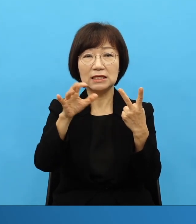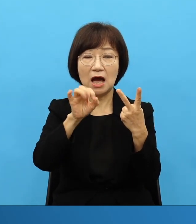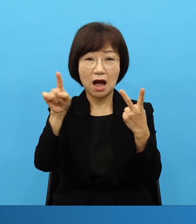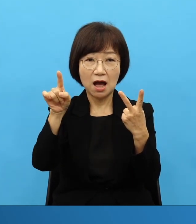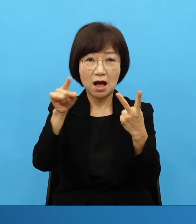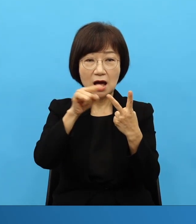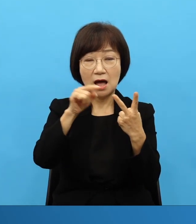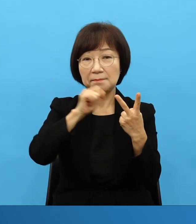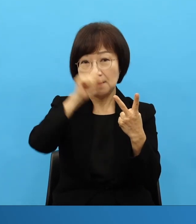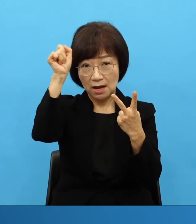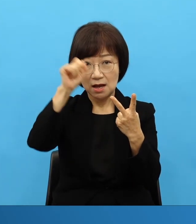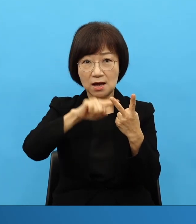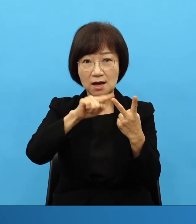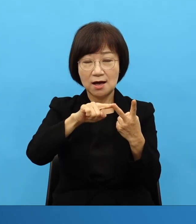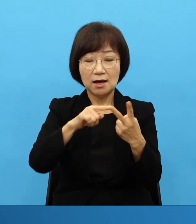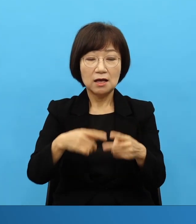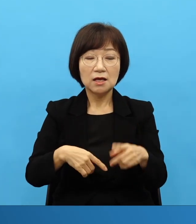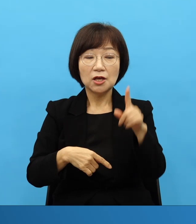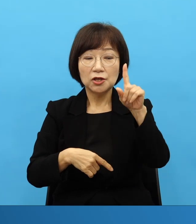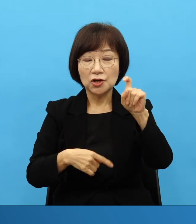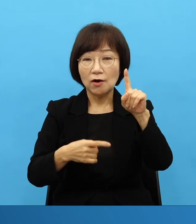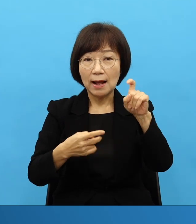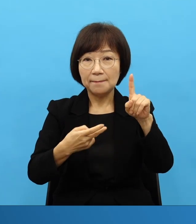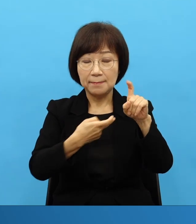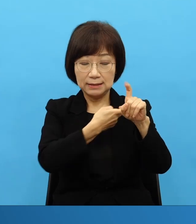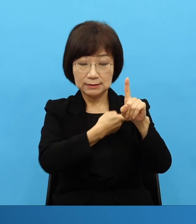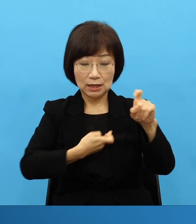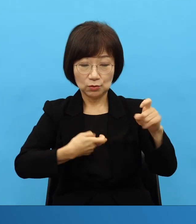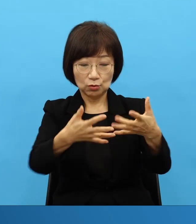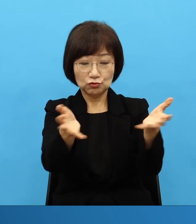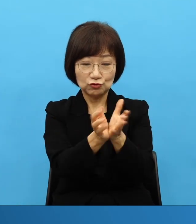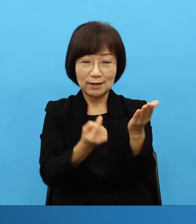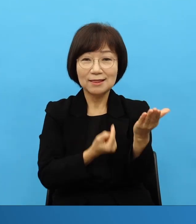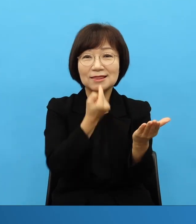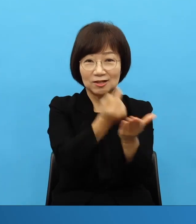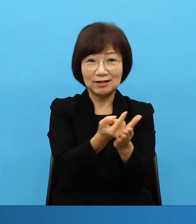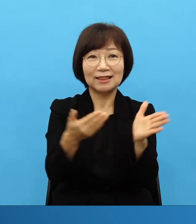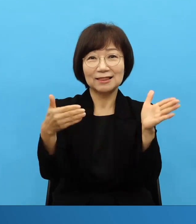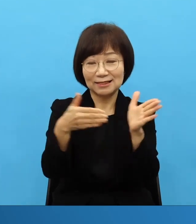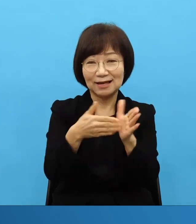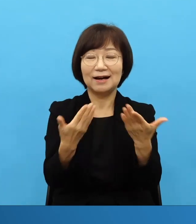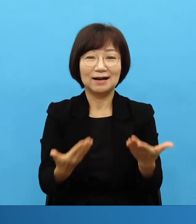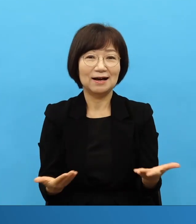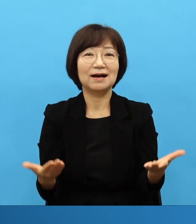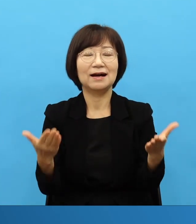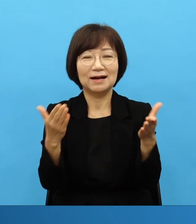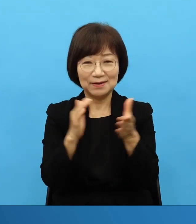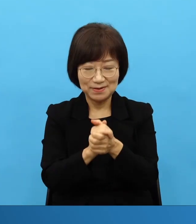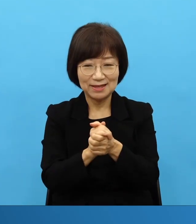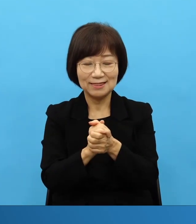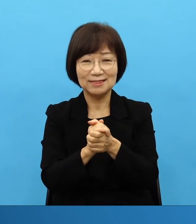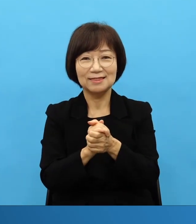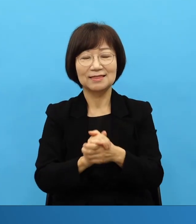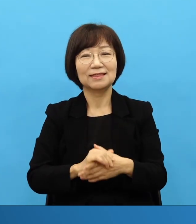제비 뽑아 마떼아를 얻으니 그가 11사도의 수에 들어가니라. 아멘.